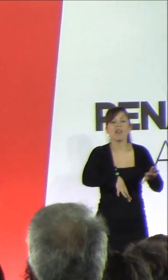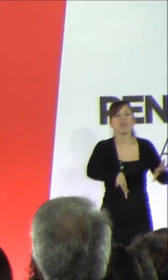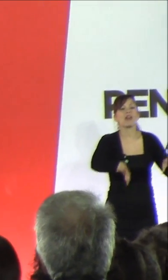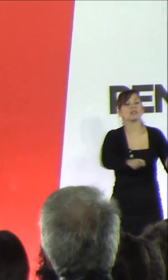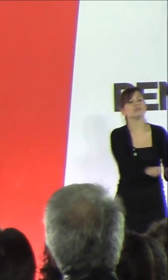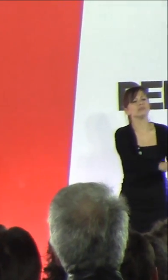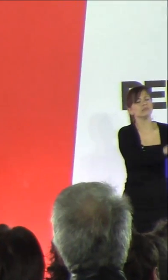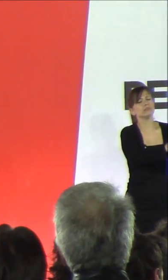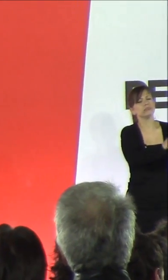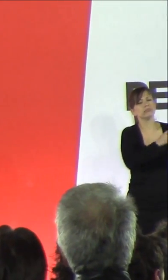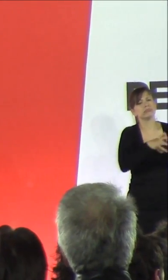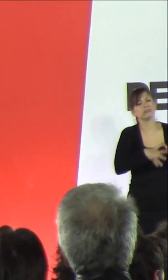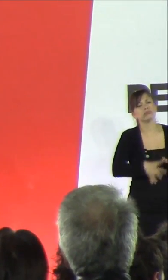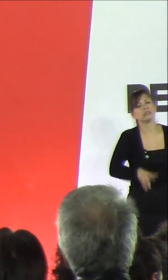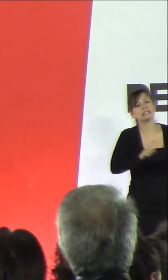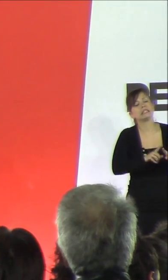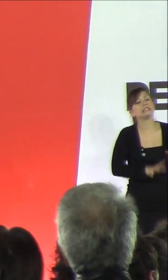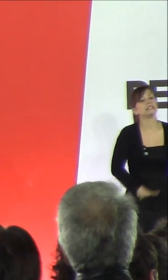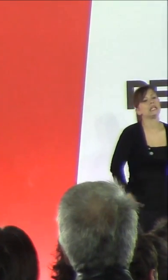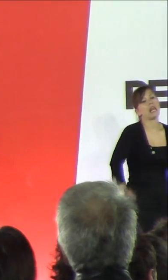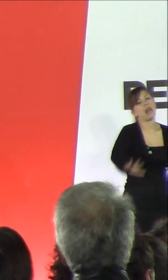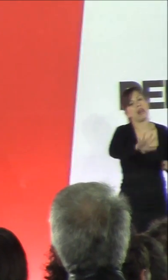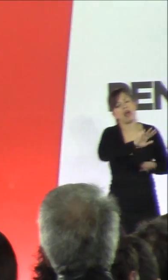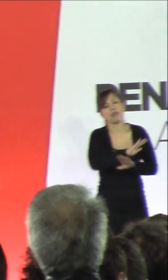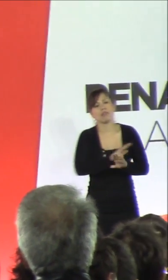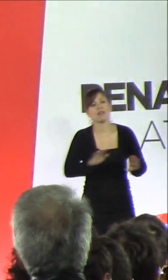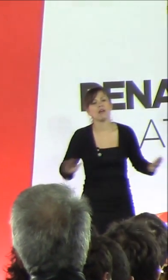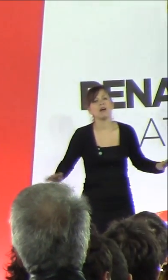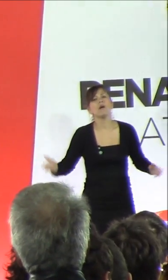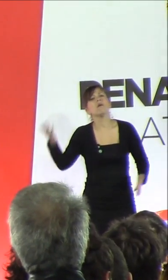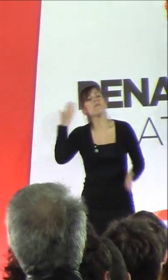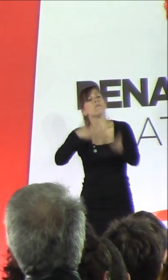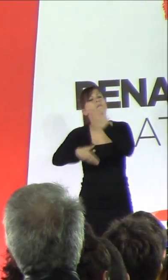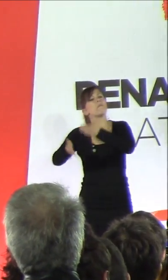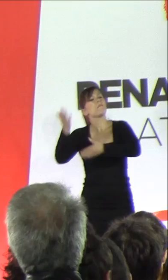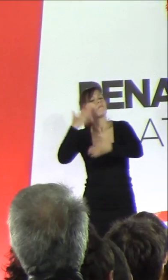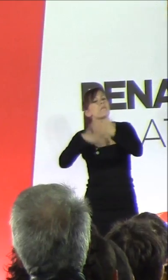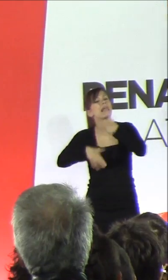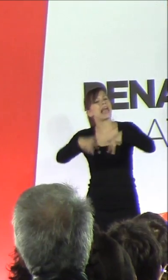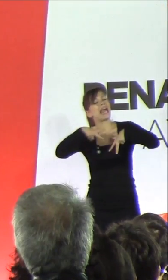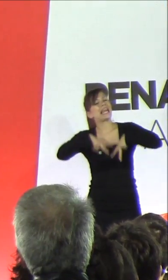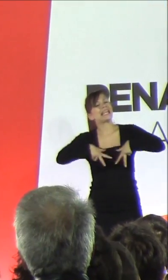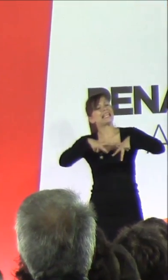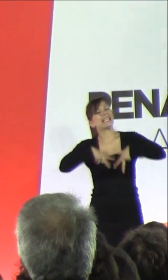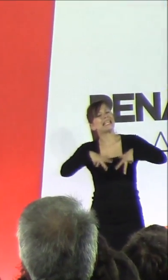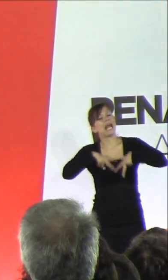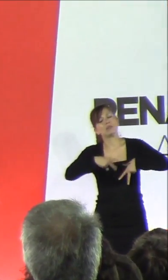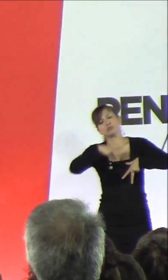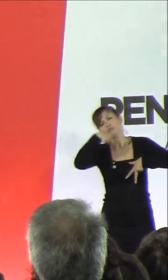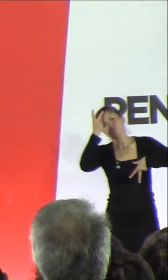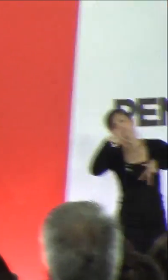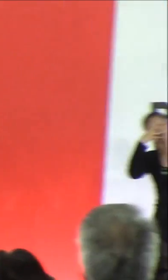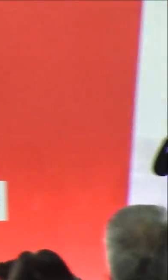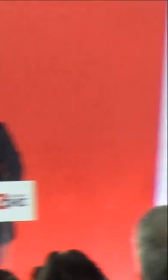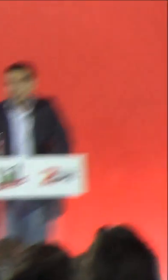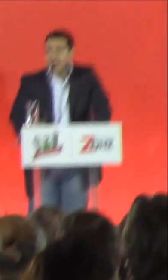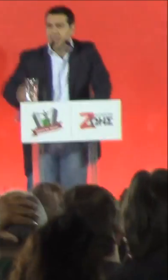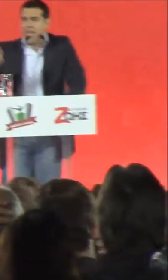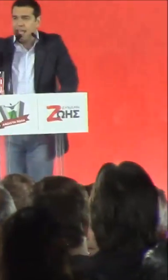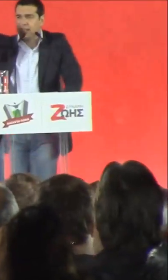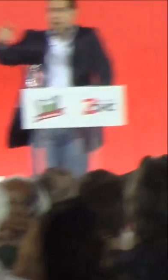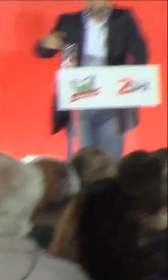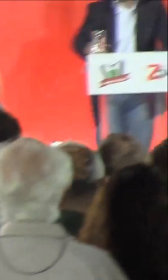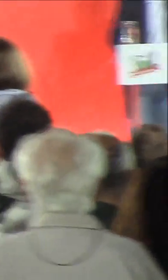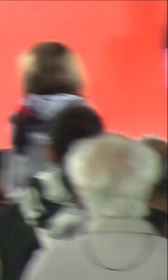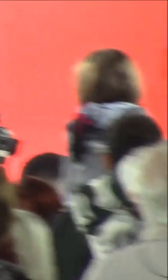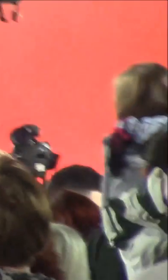μεγάλης αλλαγής, της μεγάλης ανατροπής του παλιού και χρεοκοπημένου πολιτικού κατεστημένου, που από αυτήν την